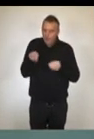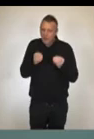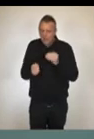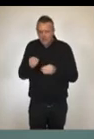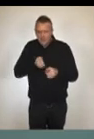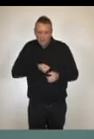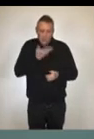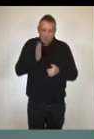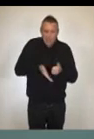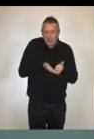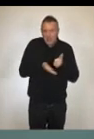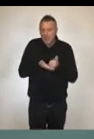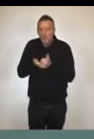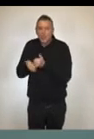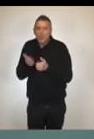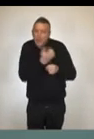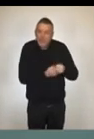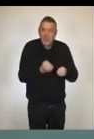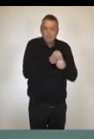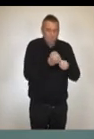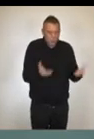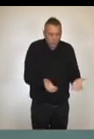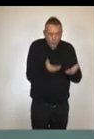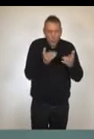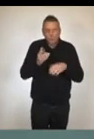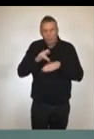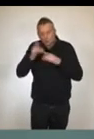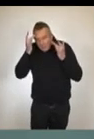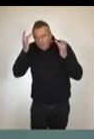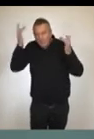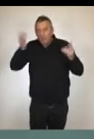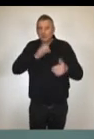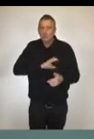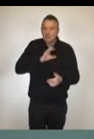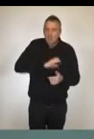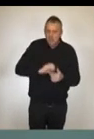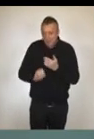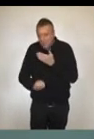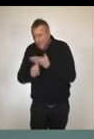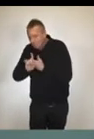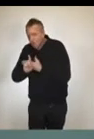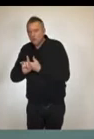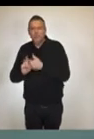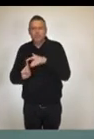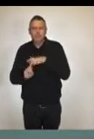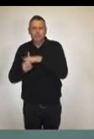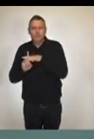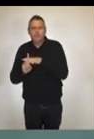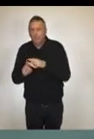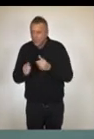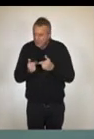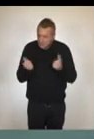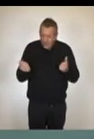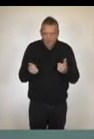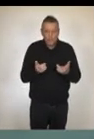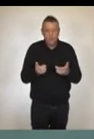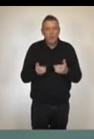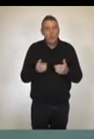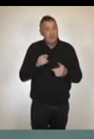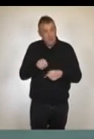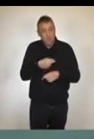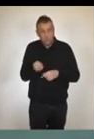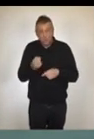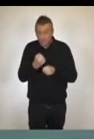artistique en favorisant création, expérimentation et émergence, ce qui implique notamment de privilégier une logique de coopération